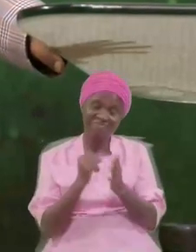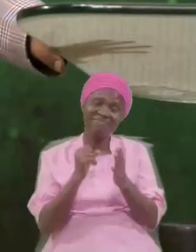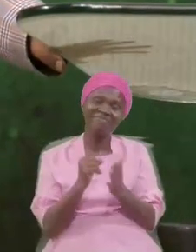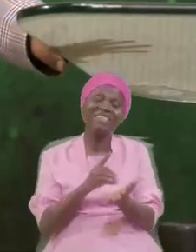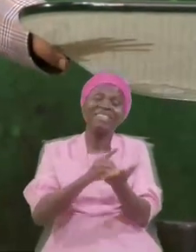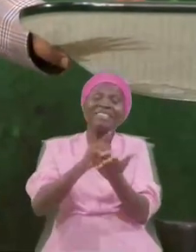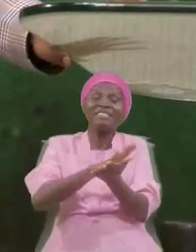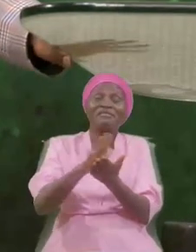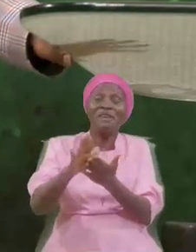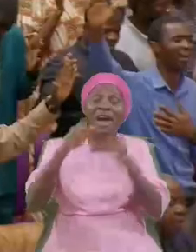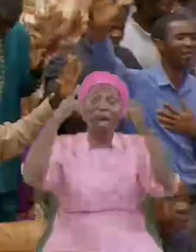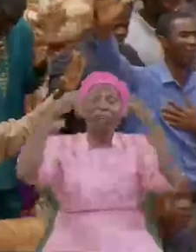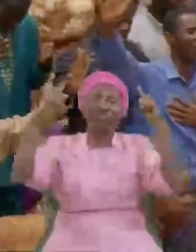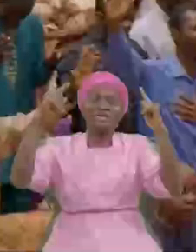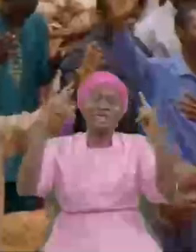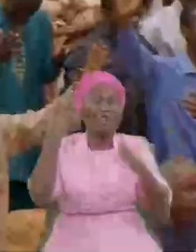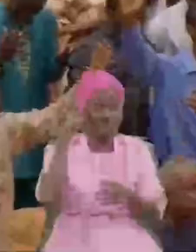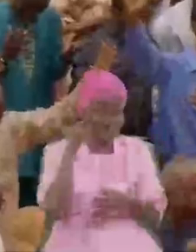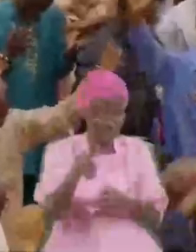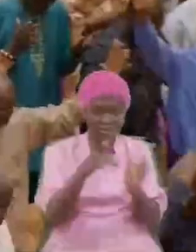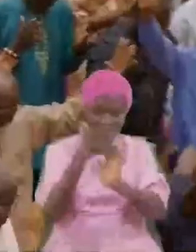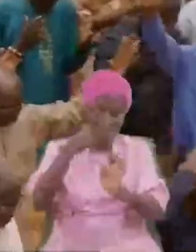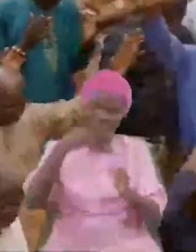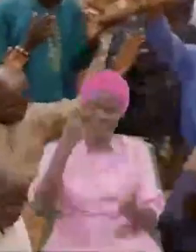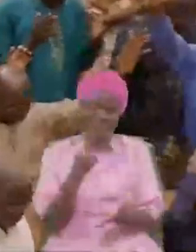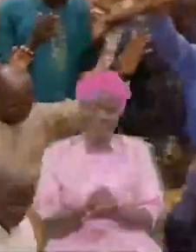La percée surnaturelle pour vous.